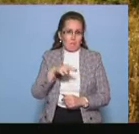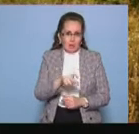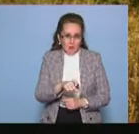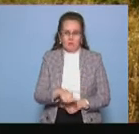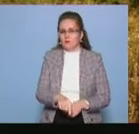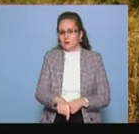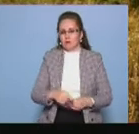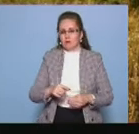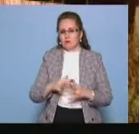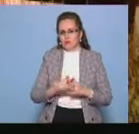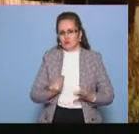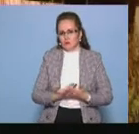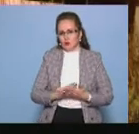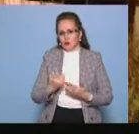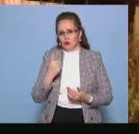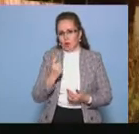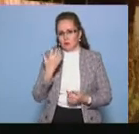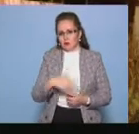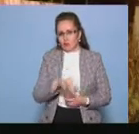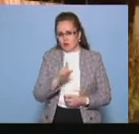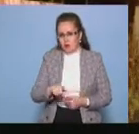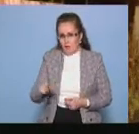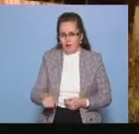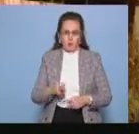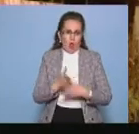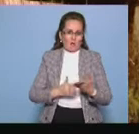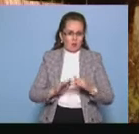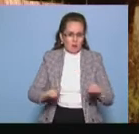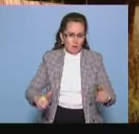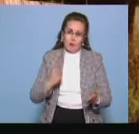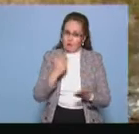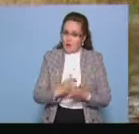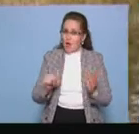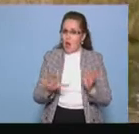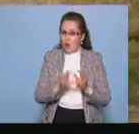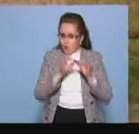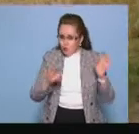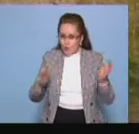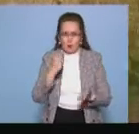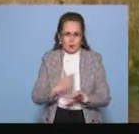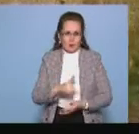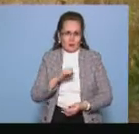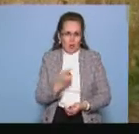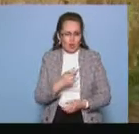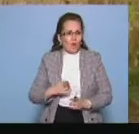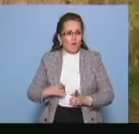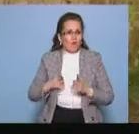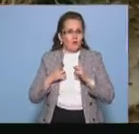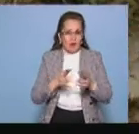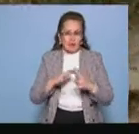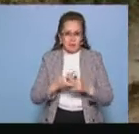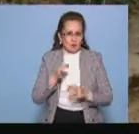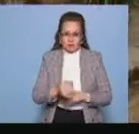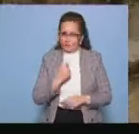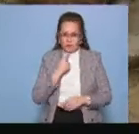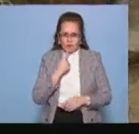1500 человек, половина из них дети. Есть и электричество, и газ. Однако выбраться из поселка – серьезное испытание. В школу, на работу и